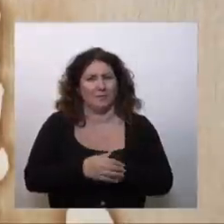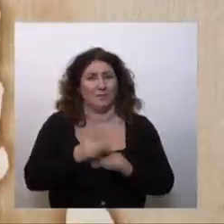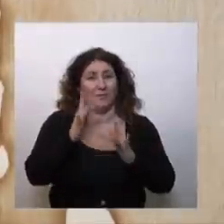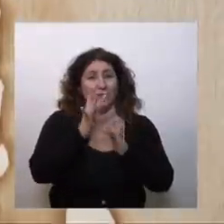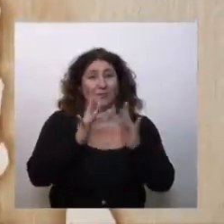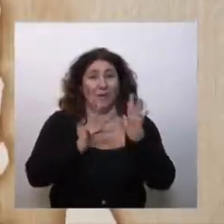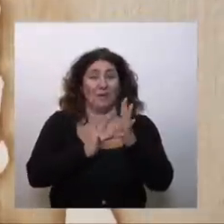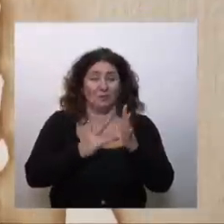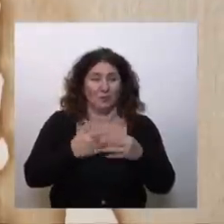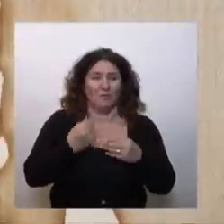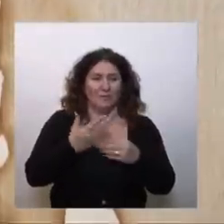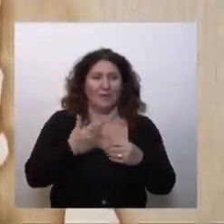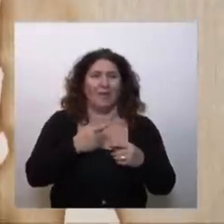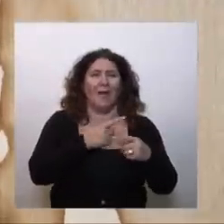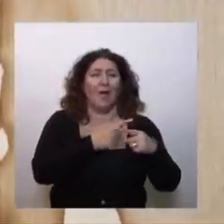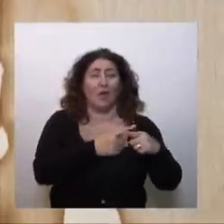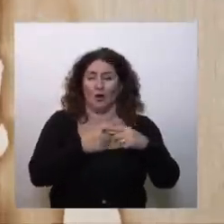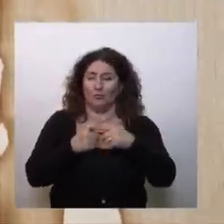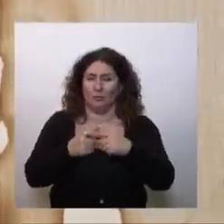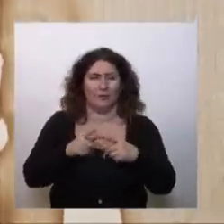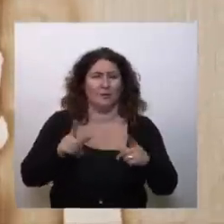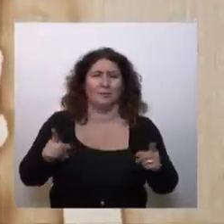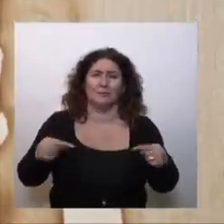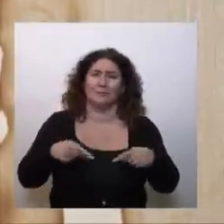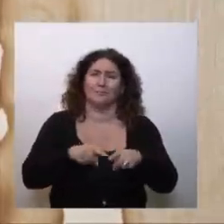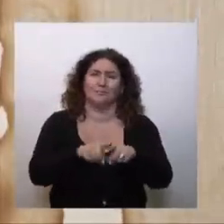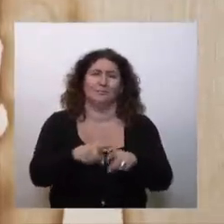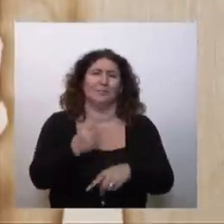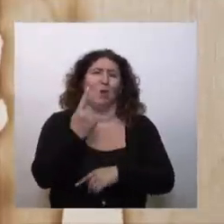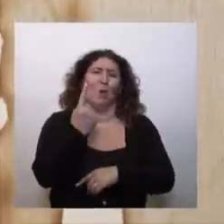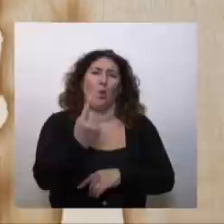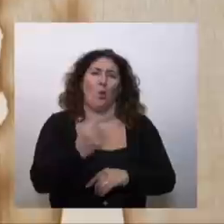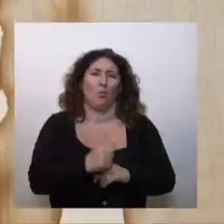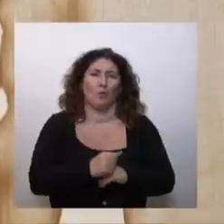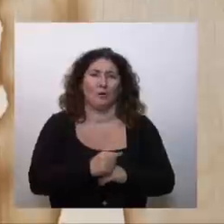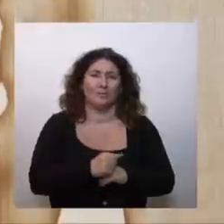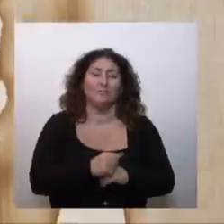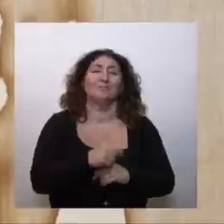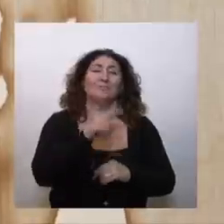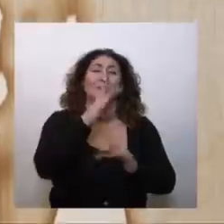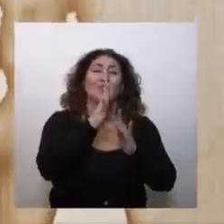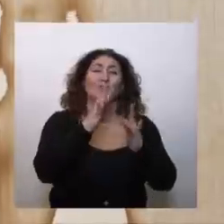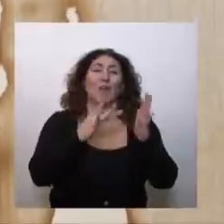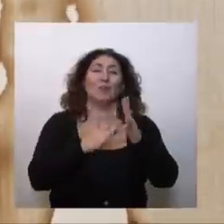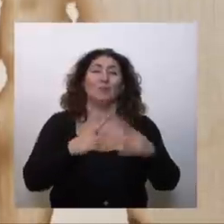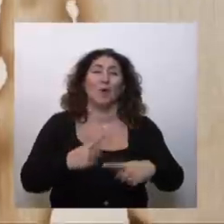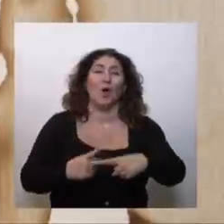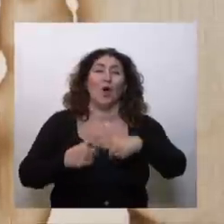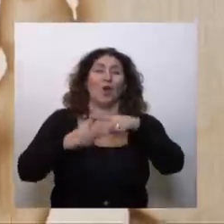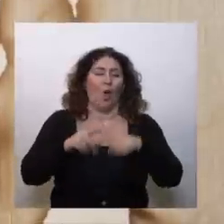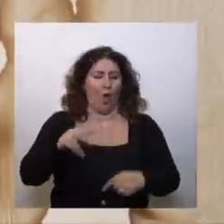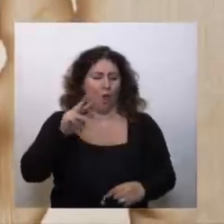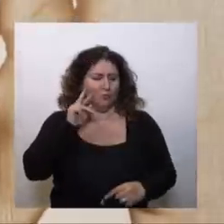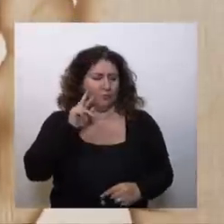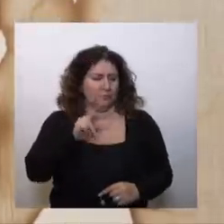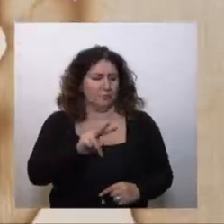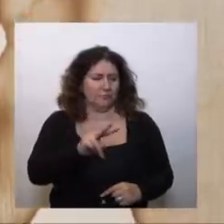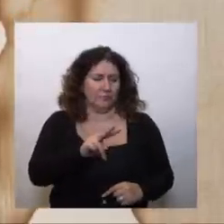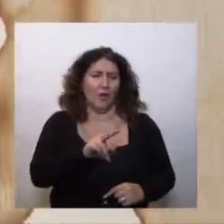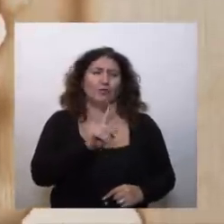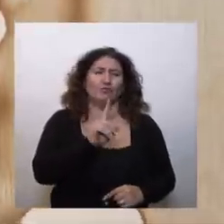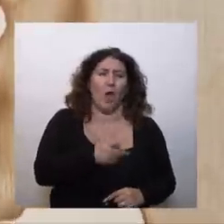cosa sola, quando dall'alto della sua croce, vedendo Giovanni e la madre, li affida l'uno